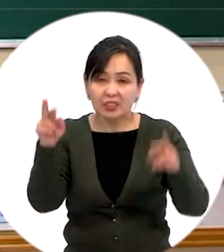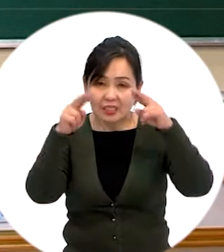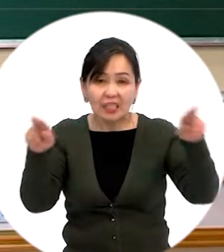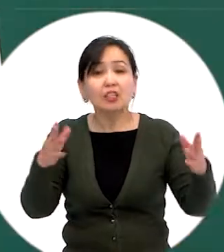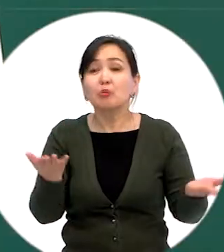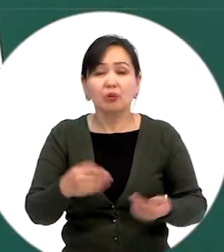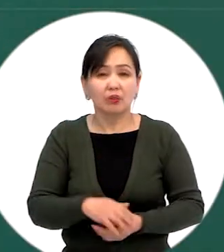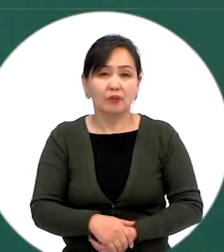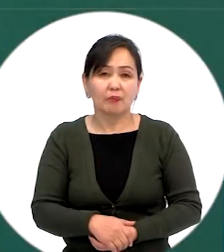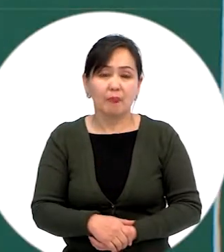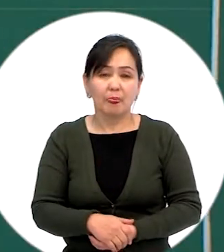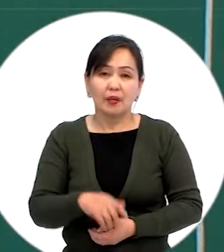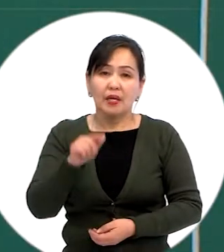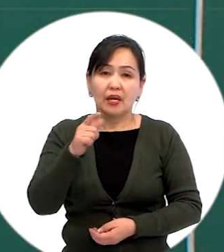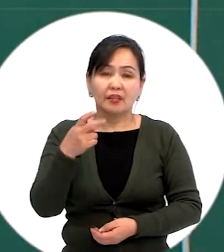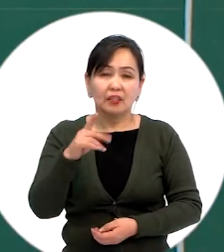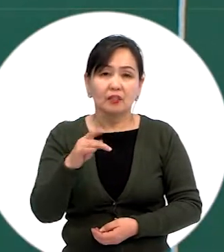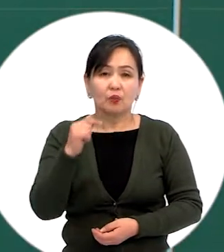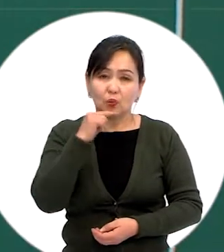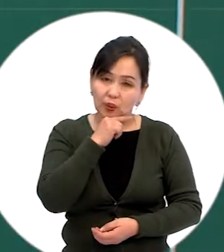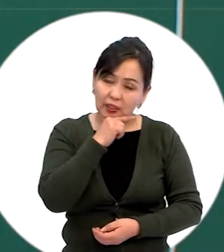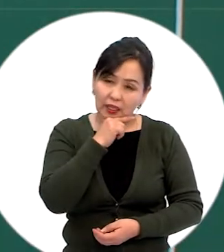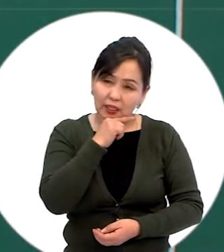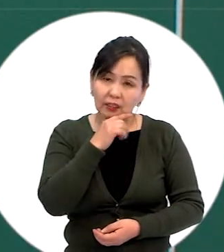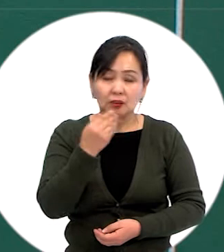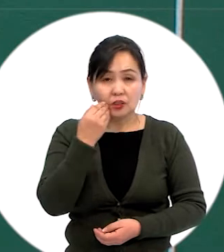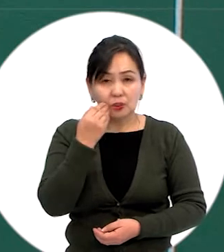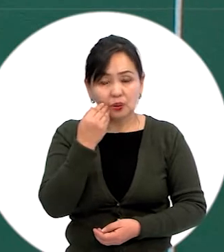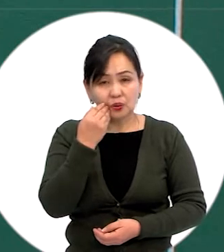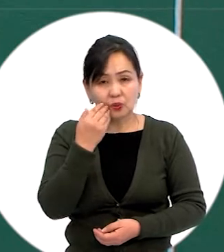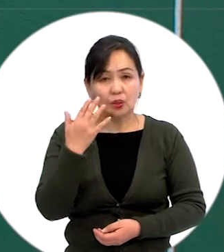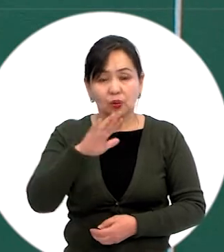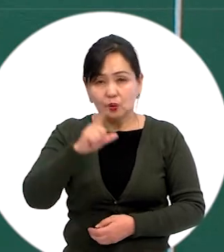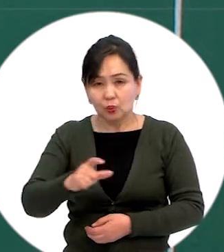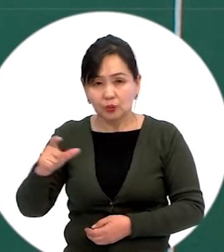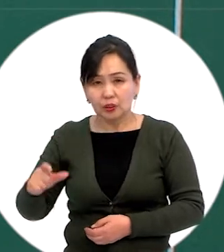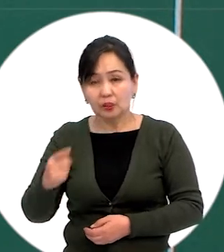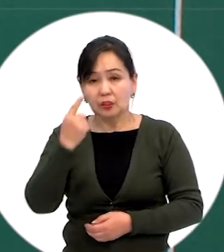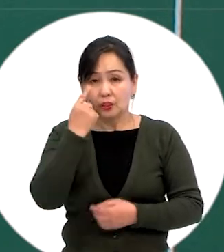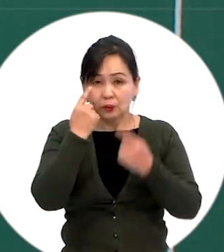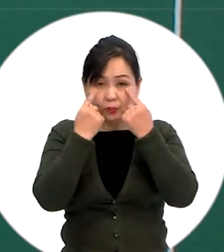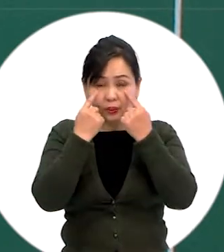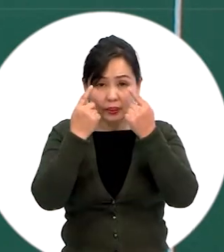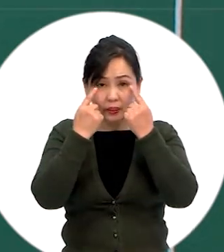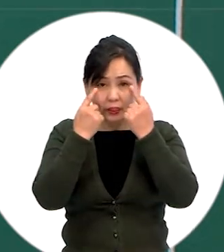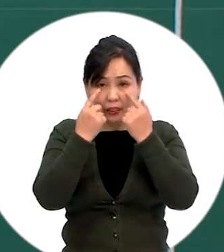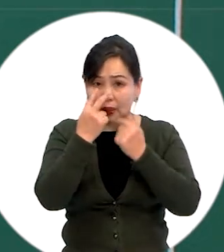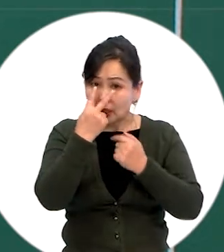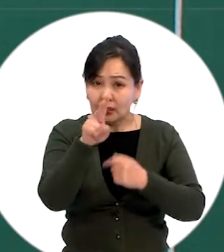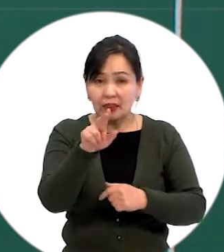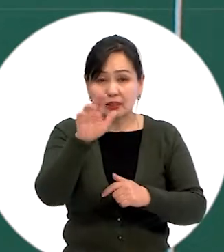болоо? За, эдгээр улаан өнгийн жимснүүд маань хүний нүдний хараг